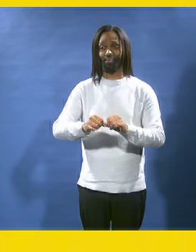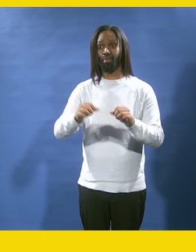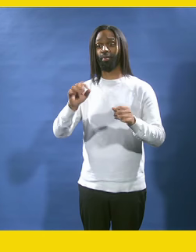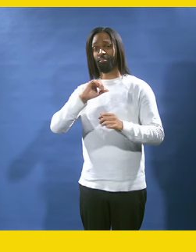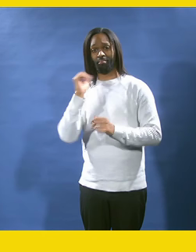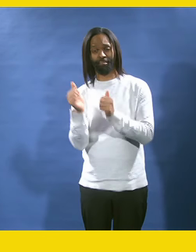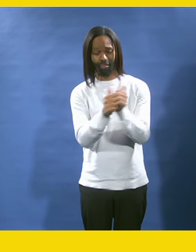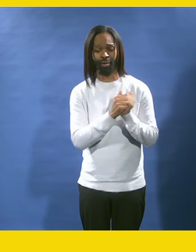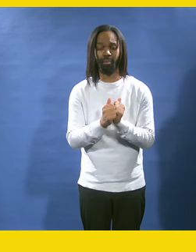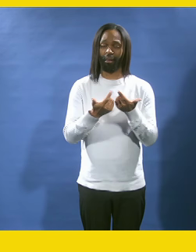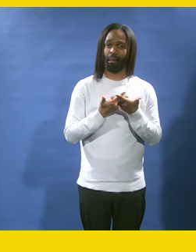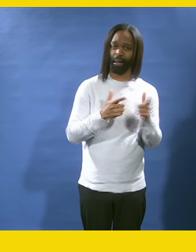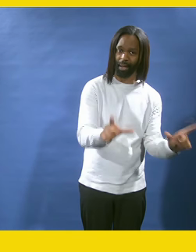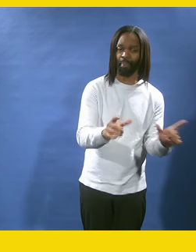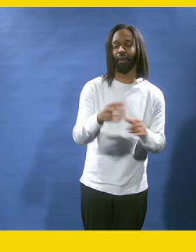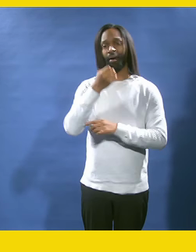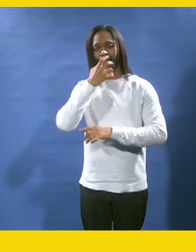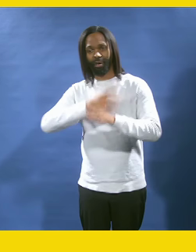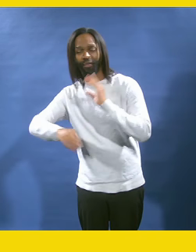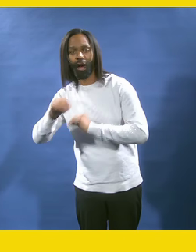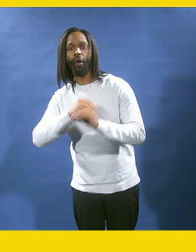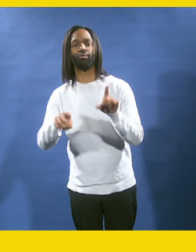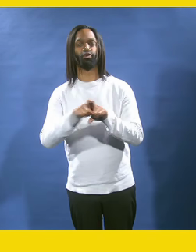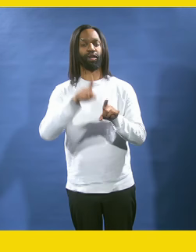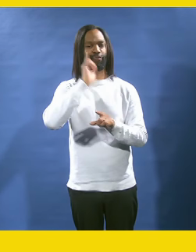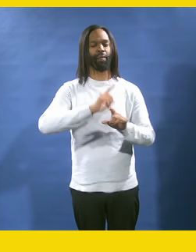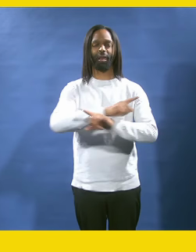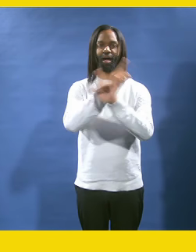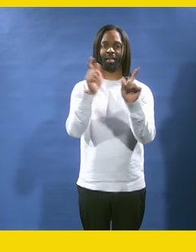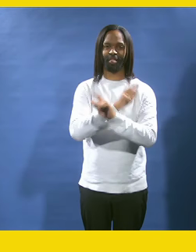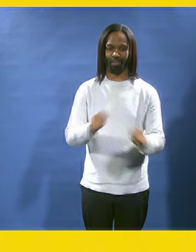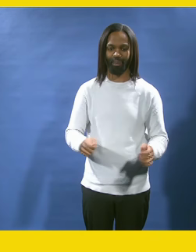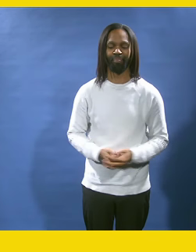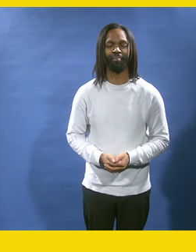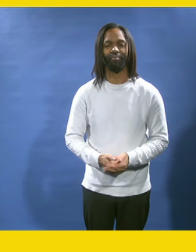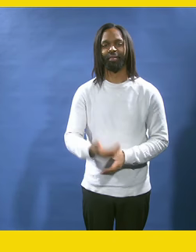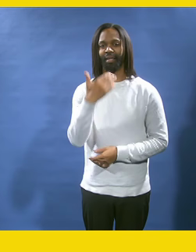liberté, la bienveillance et dans le respect des femmes. Je vous remercie.